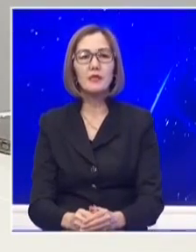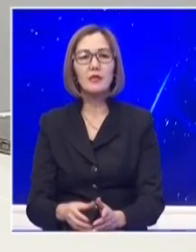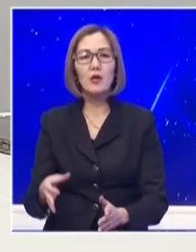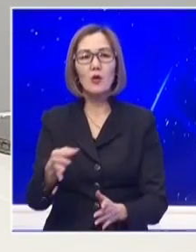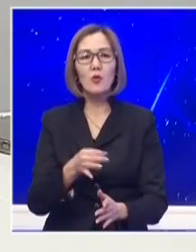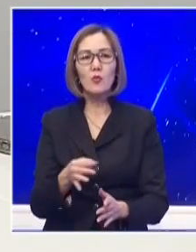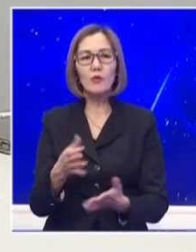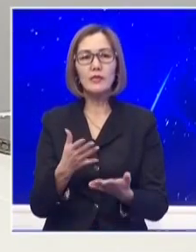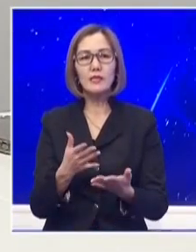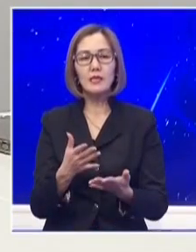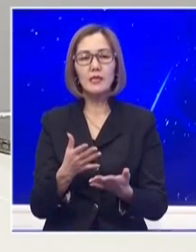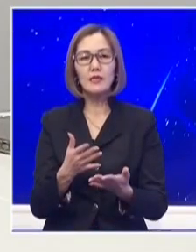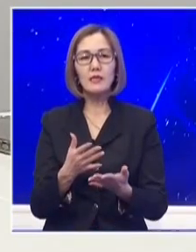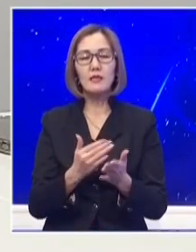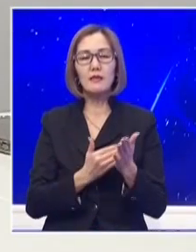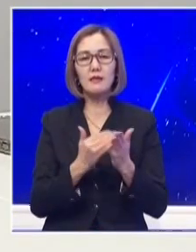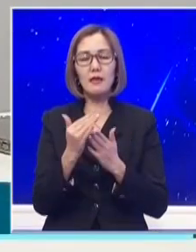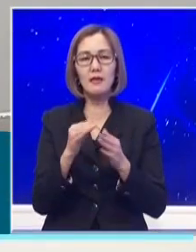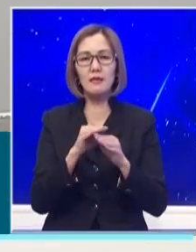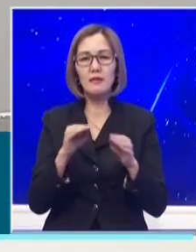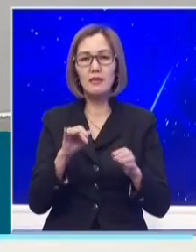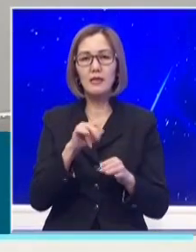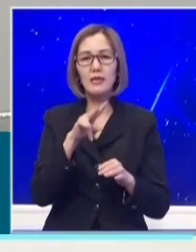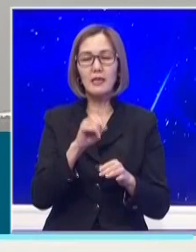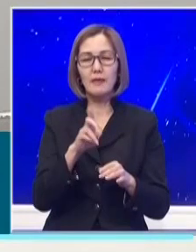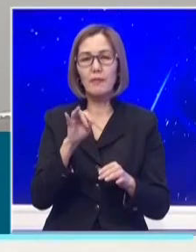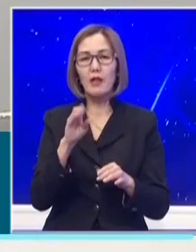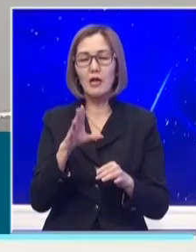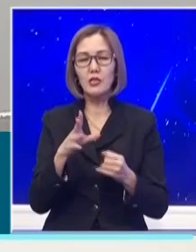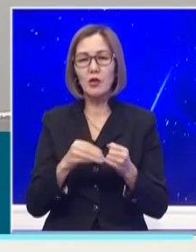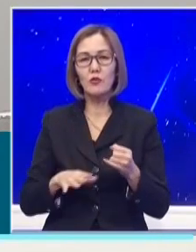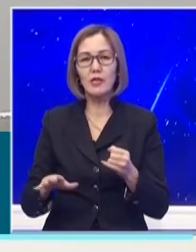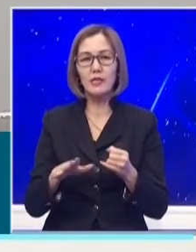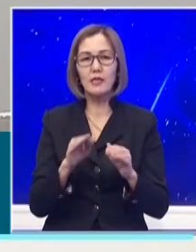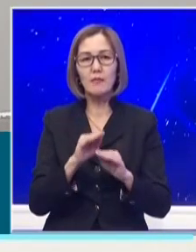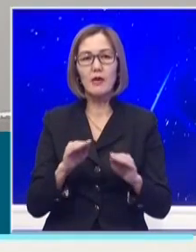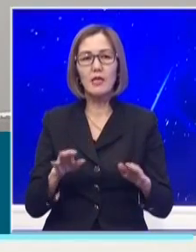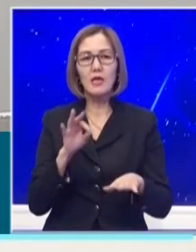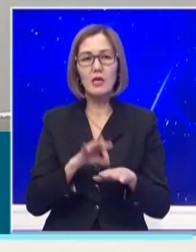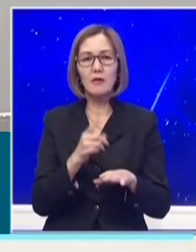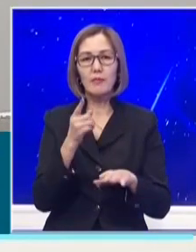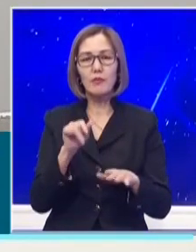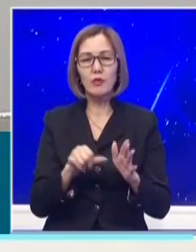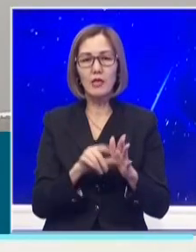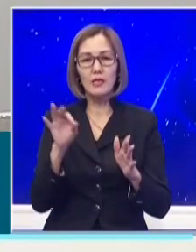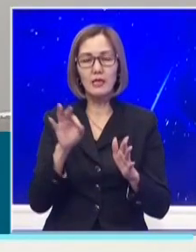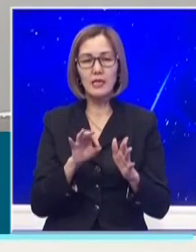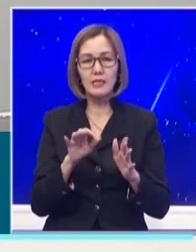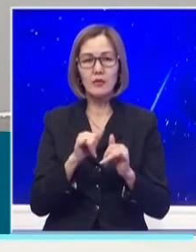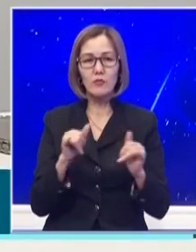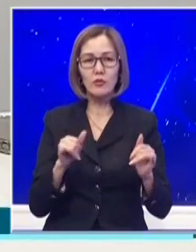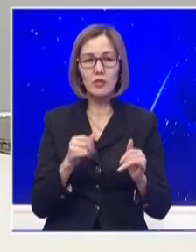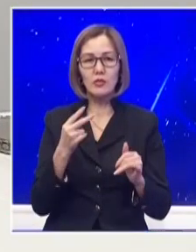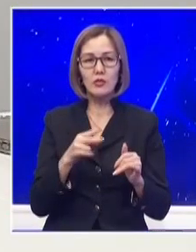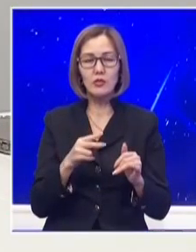Облыстық деңгейден жоғары көрсеткішті Іле, Балқаш аудандарында тіркеліп отыр. Балалар арасында сырқаттанушылық 1,16 есе өскен, 17-ден